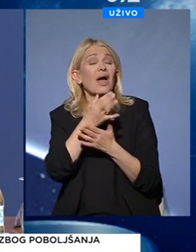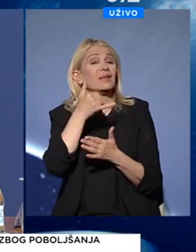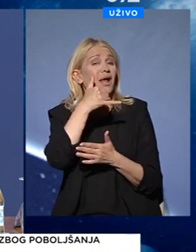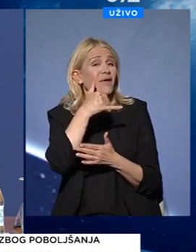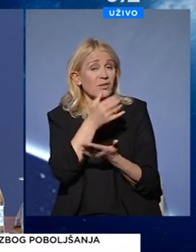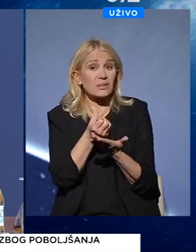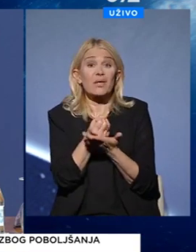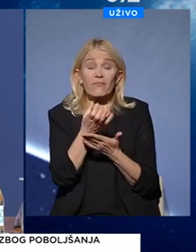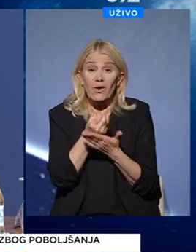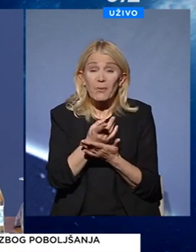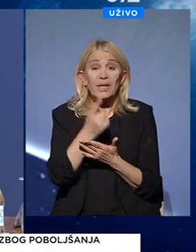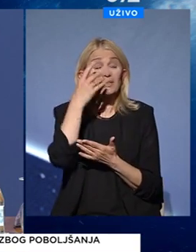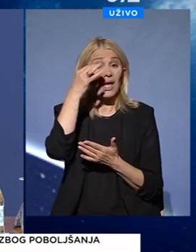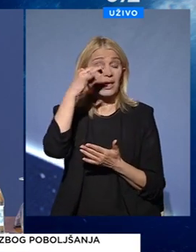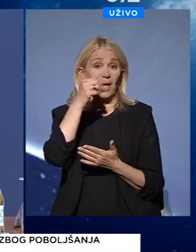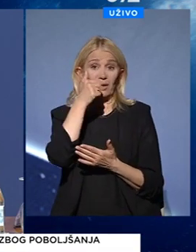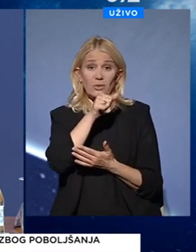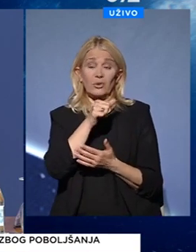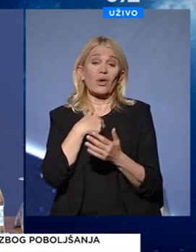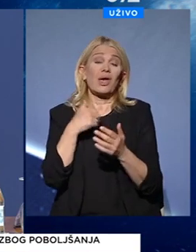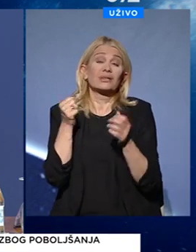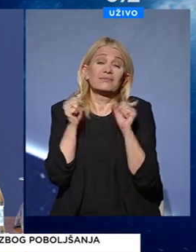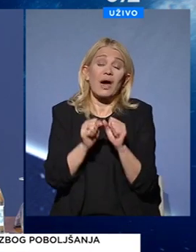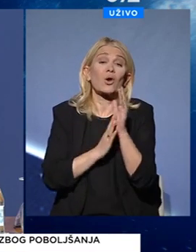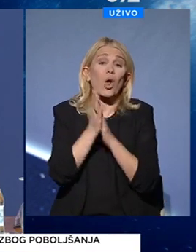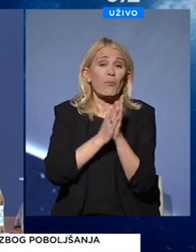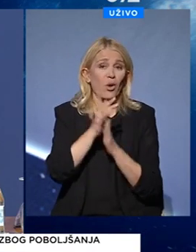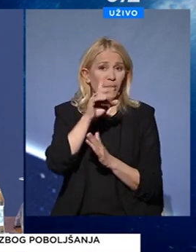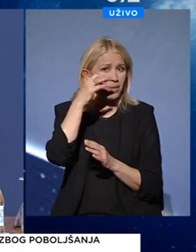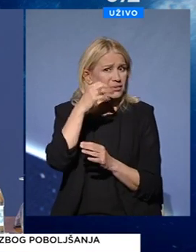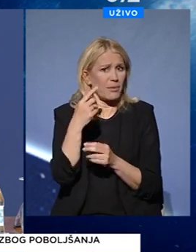informacija. Jedino što zaista molim, i to nije samo